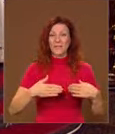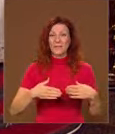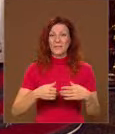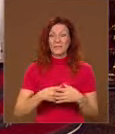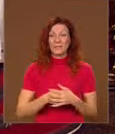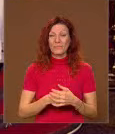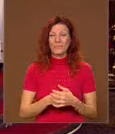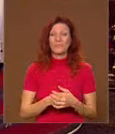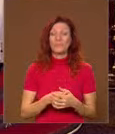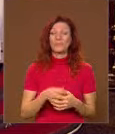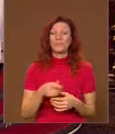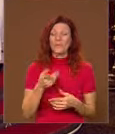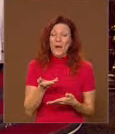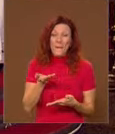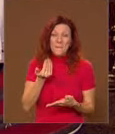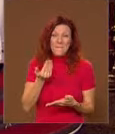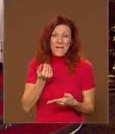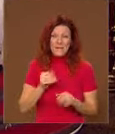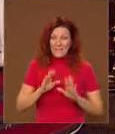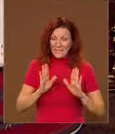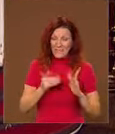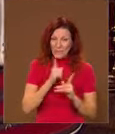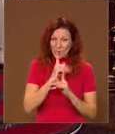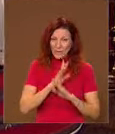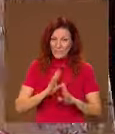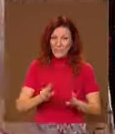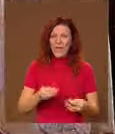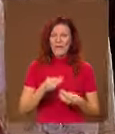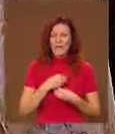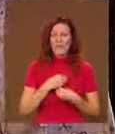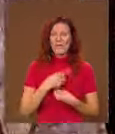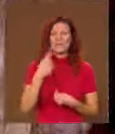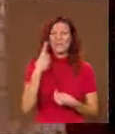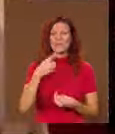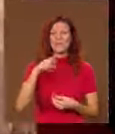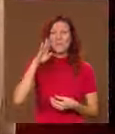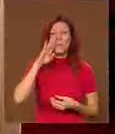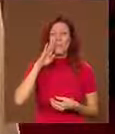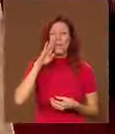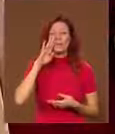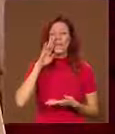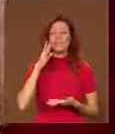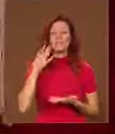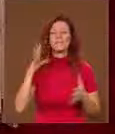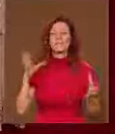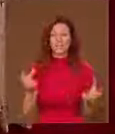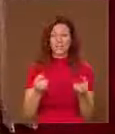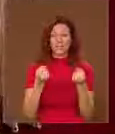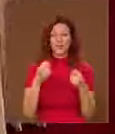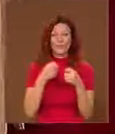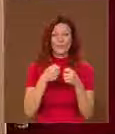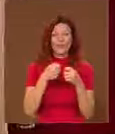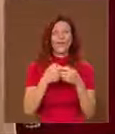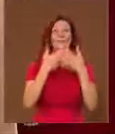към тайно извършителното свещено действие. В един Бог Отец